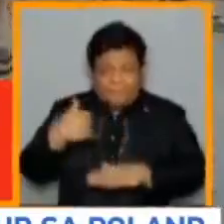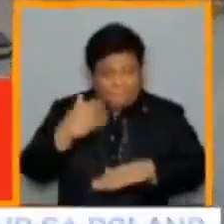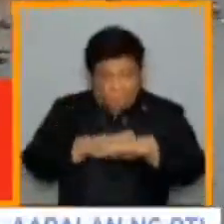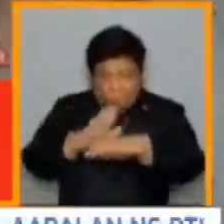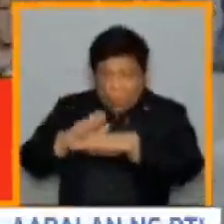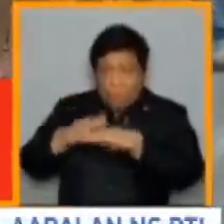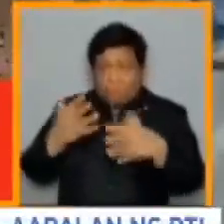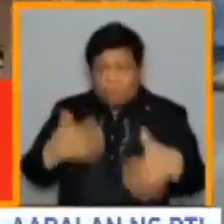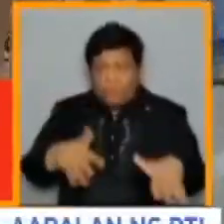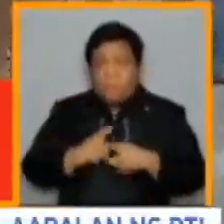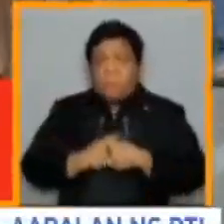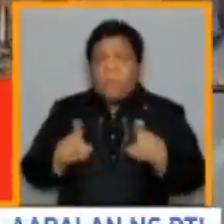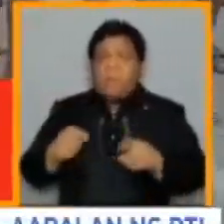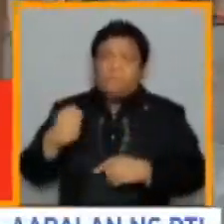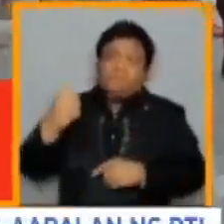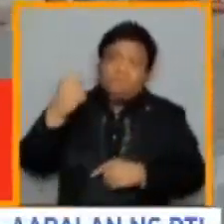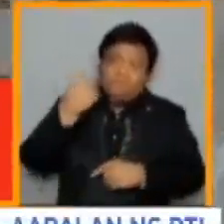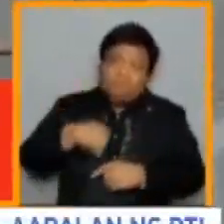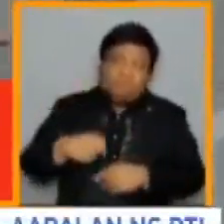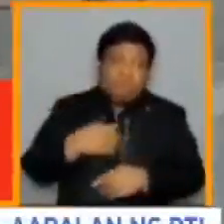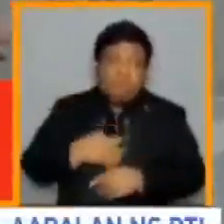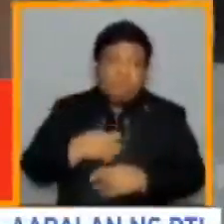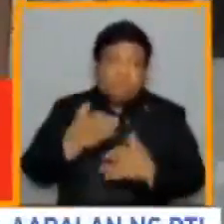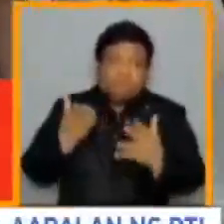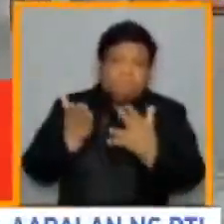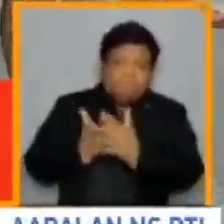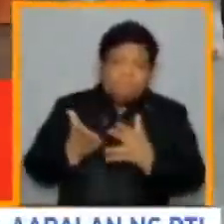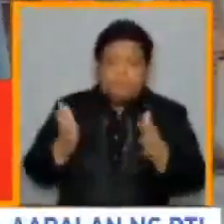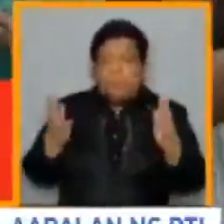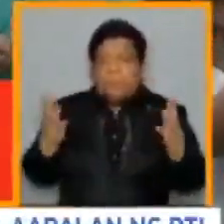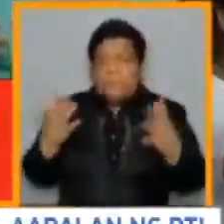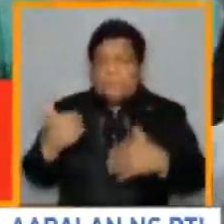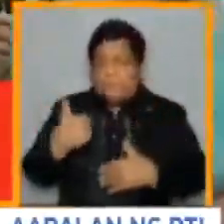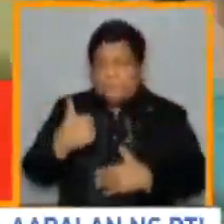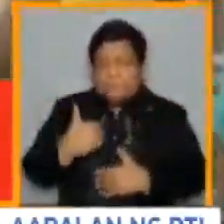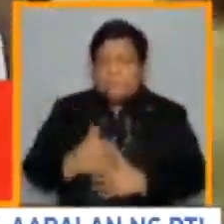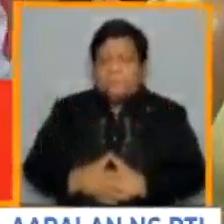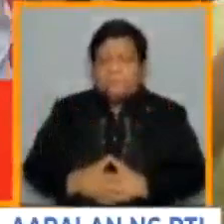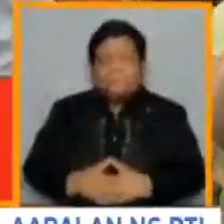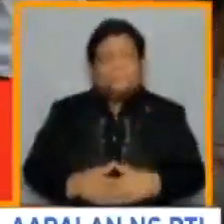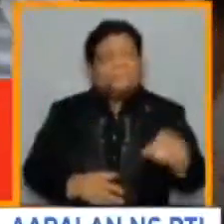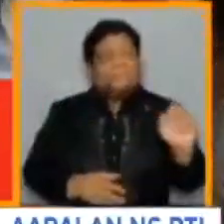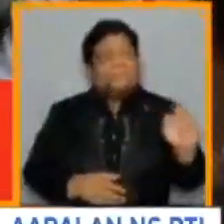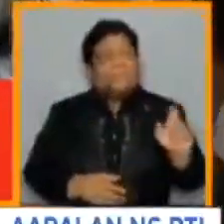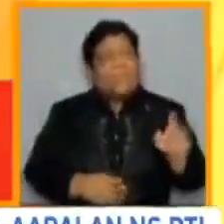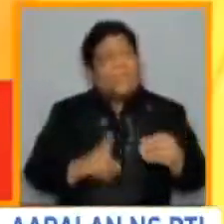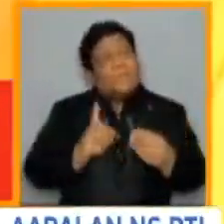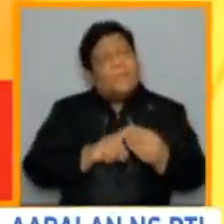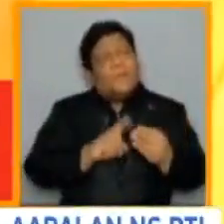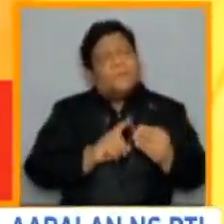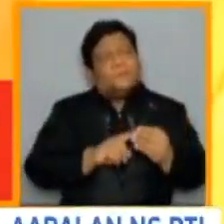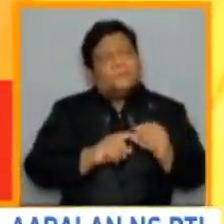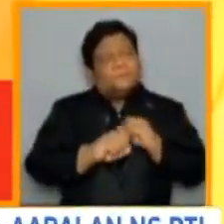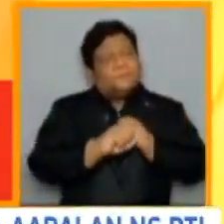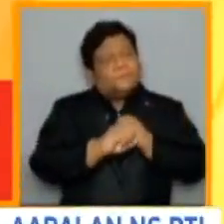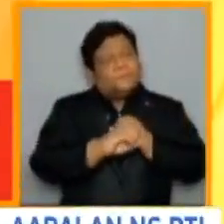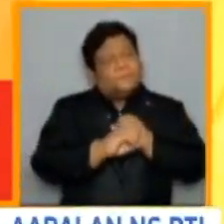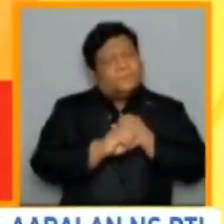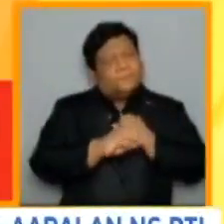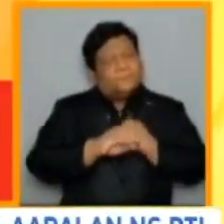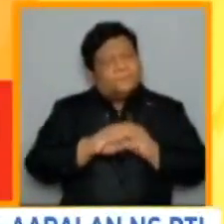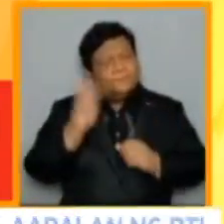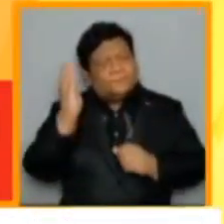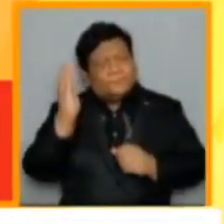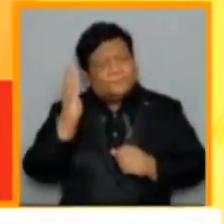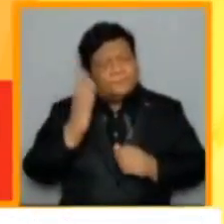o reklamo, wala pa po kami natatanggap. Apo, pagdating doon sa guidelines sa mga campaign na rally dyan sa alert level 1,